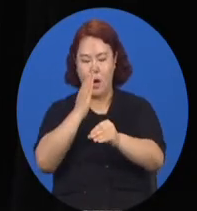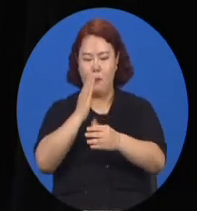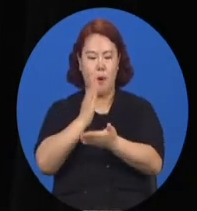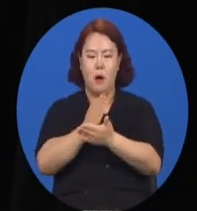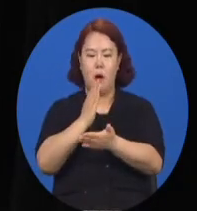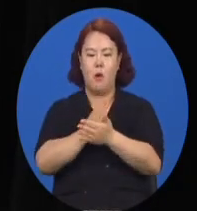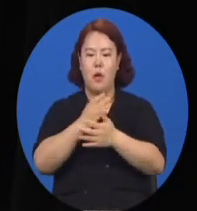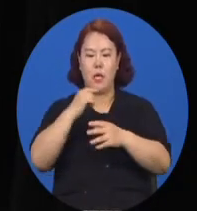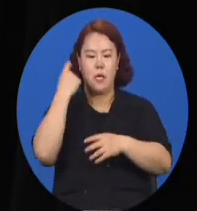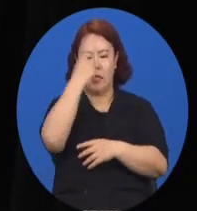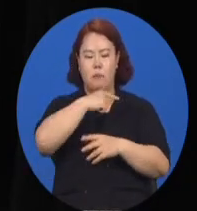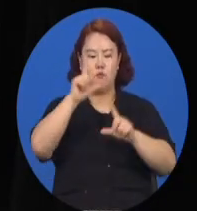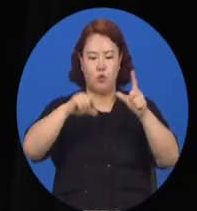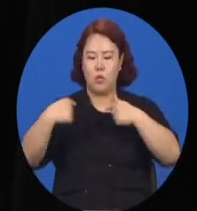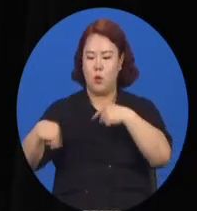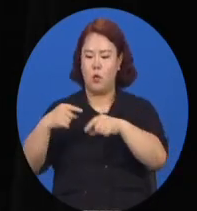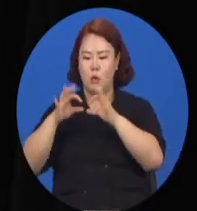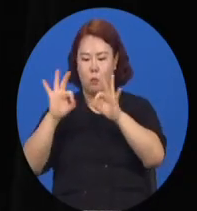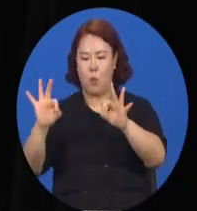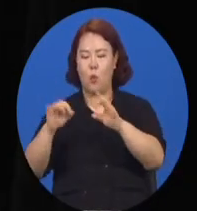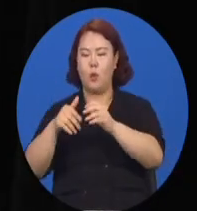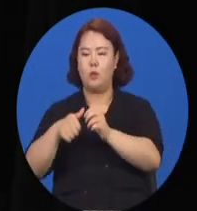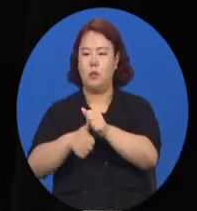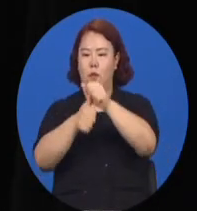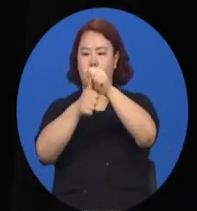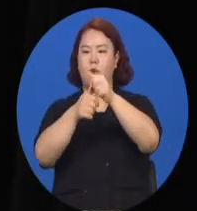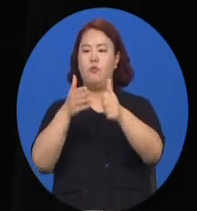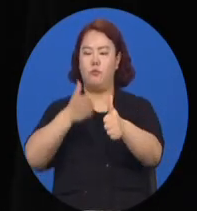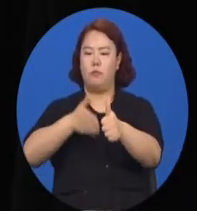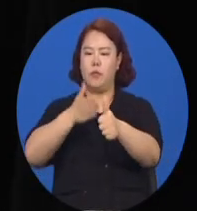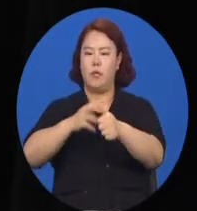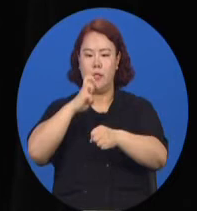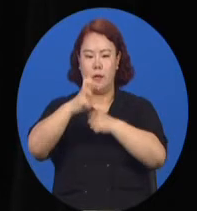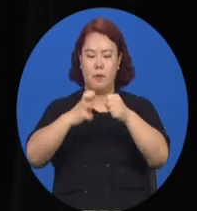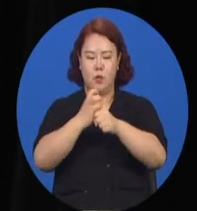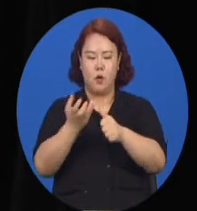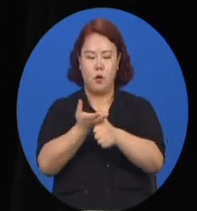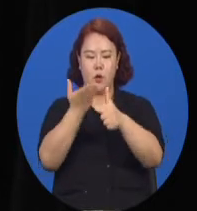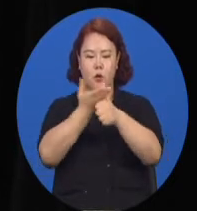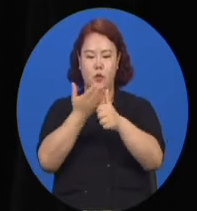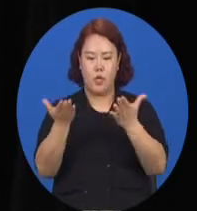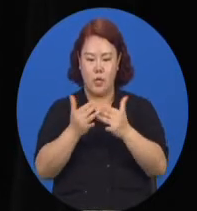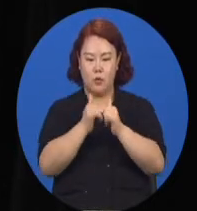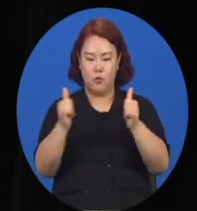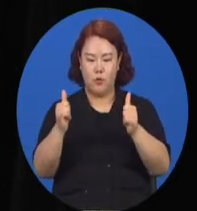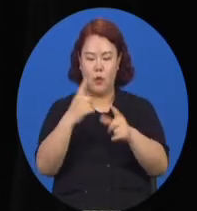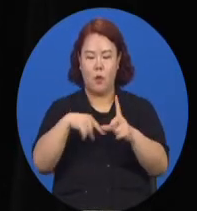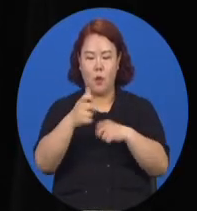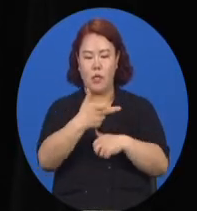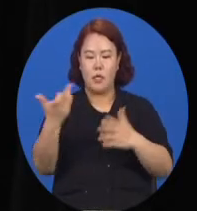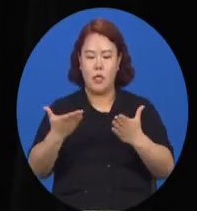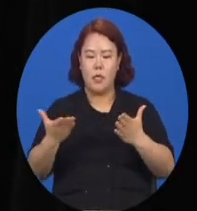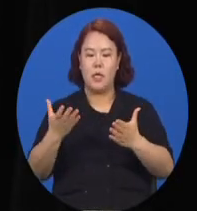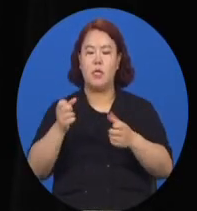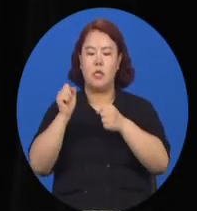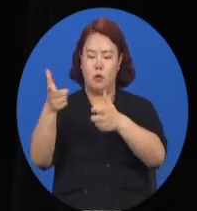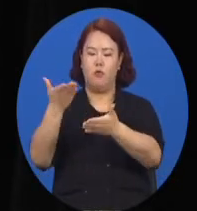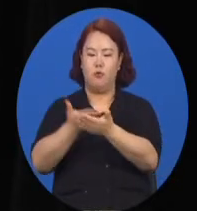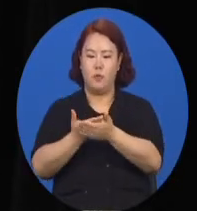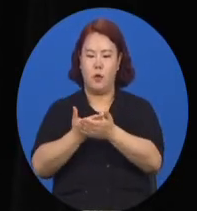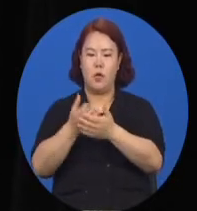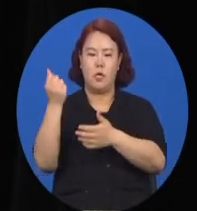보고 선택해 주시기 바랍니다. 30년 키운 일꾼, 더 큰일 할 기회 한 번 더 주십시오. 기호